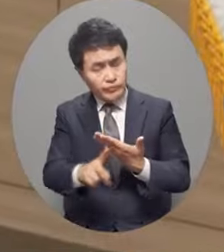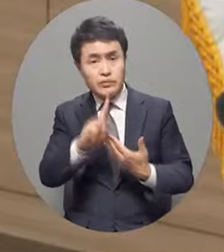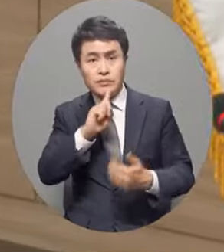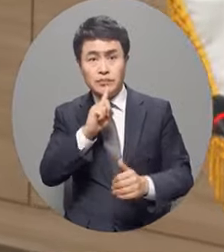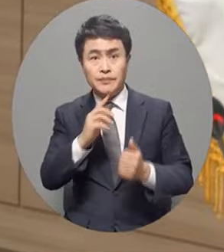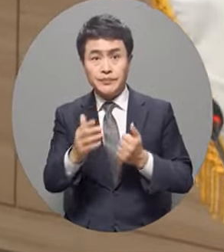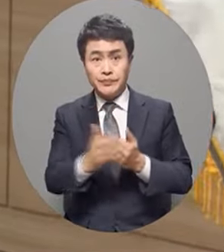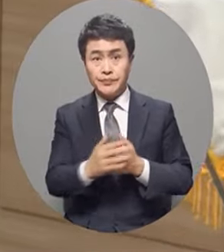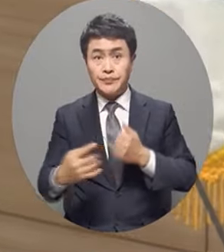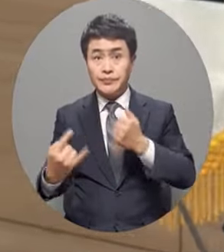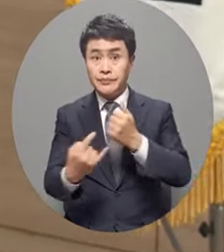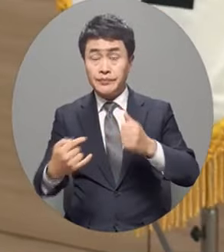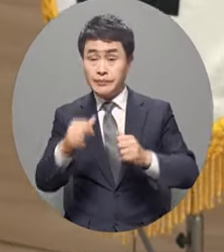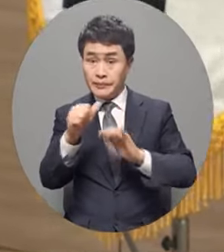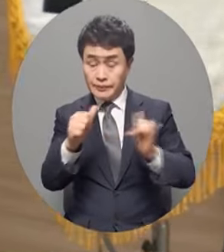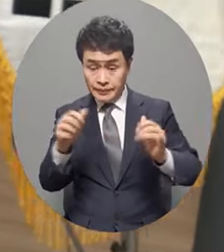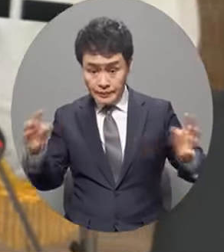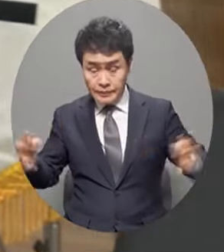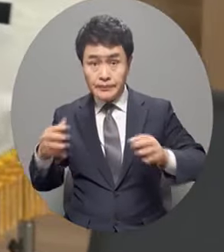의원들은 기구인